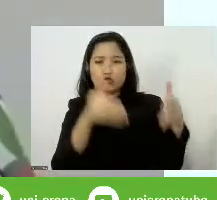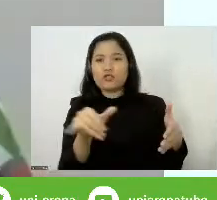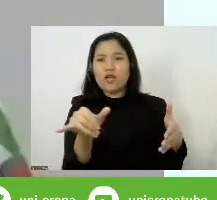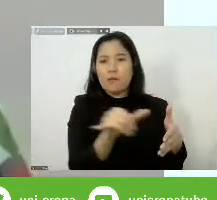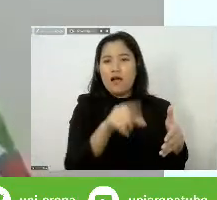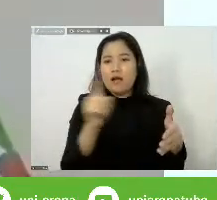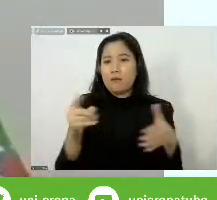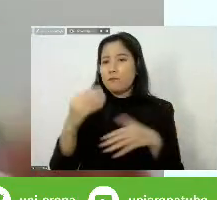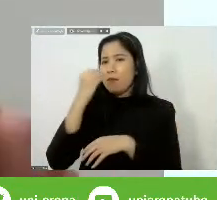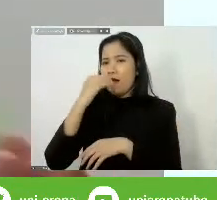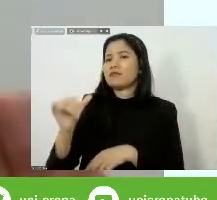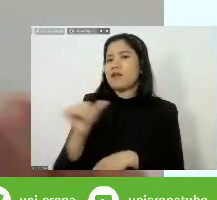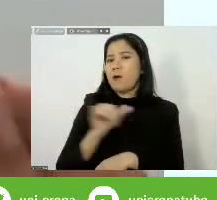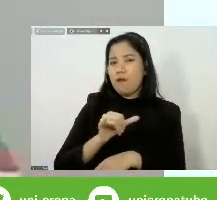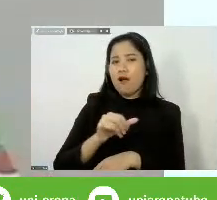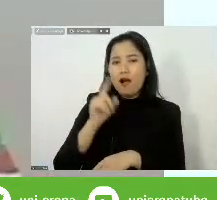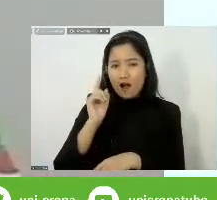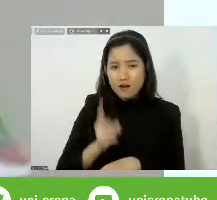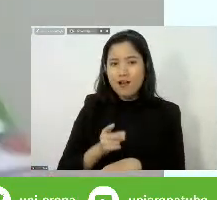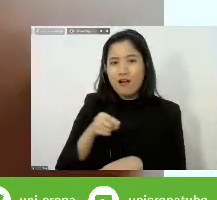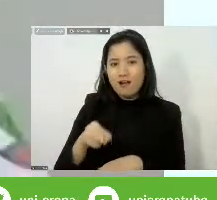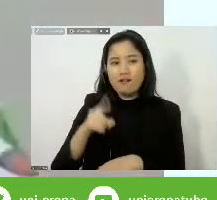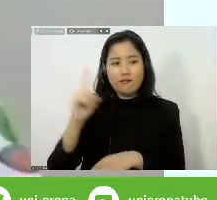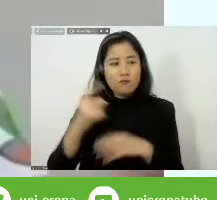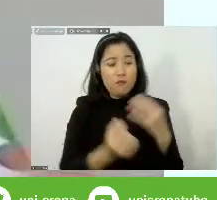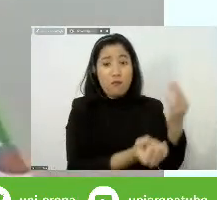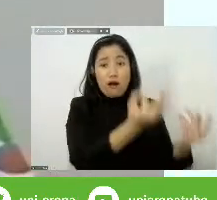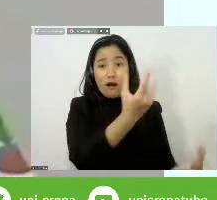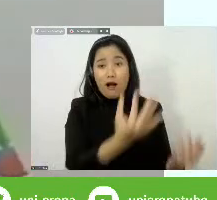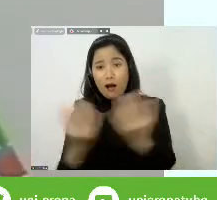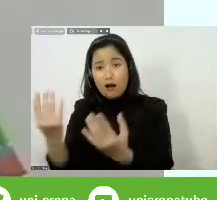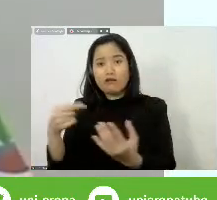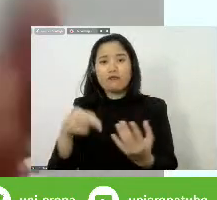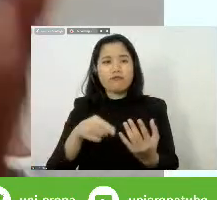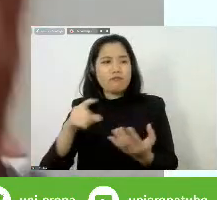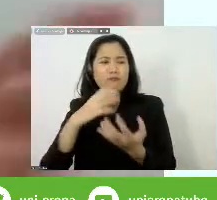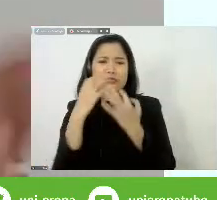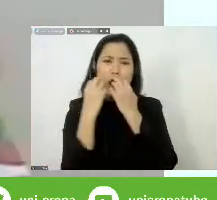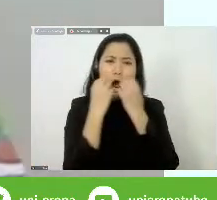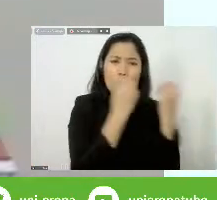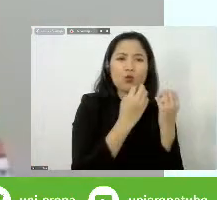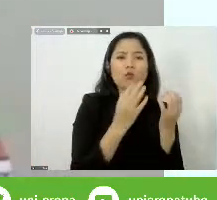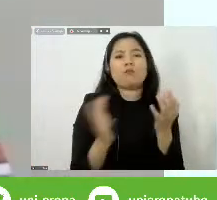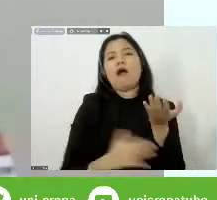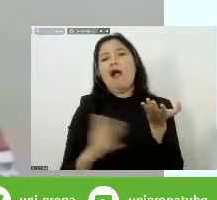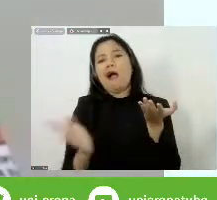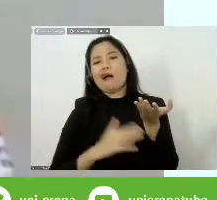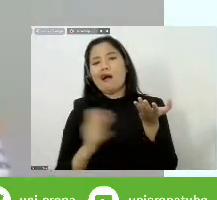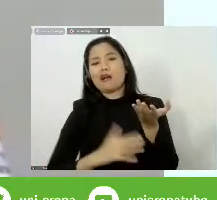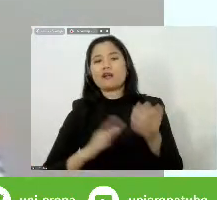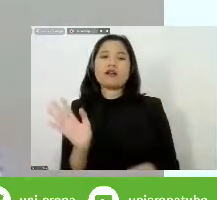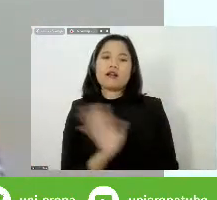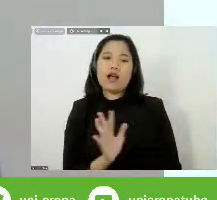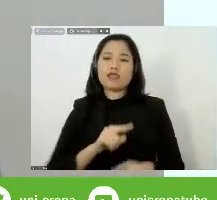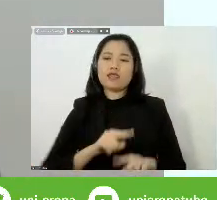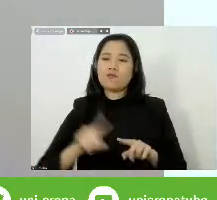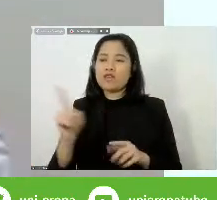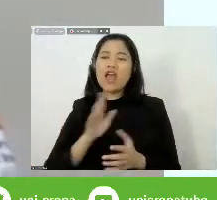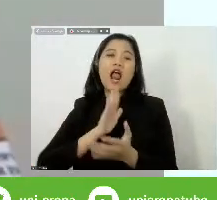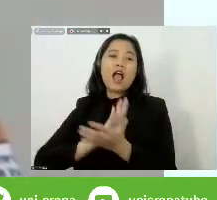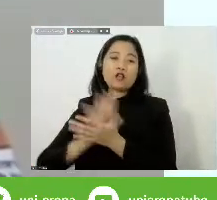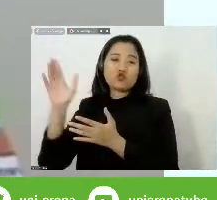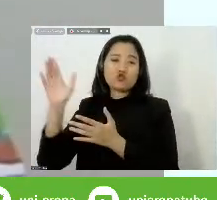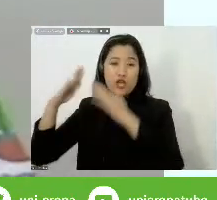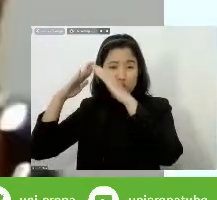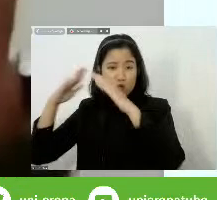Disana tidak perlu membakar membakar untuk masak jagung dan sebagainya tapi sudah membawa matengan dari